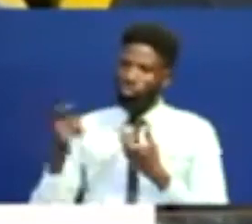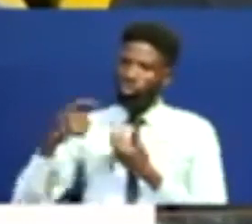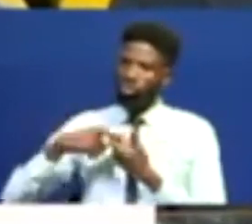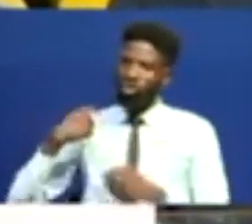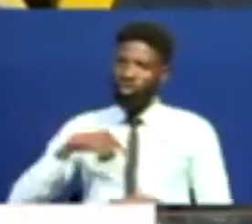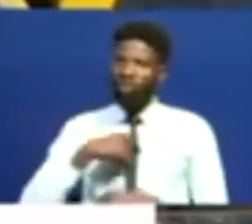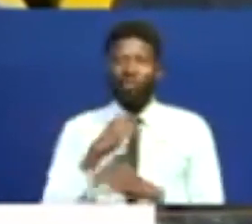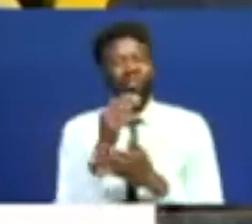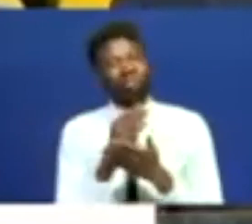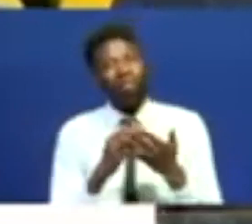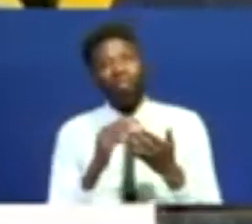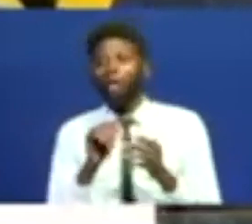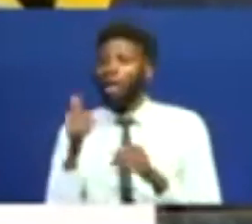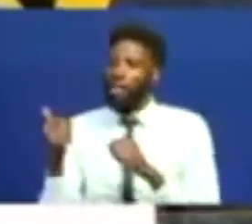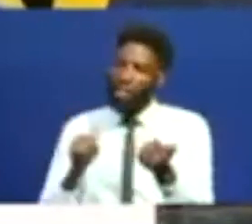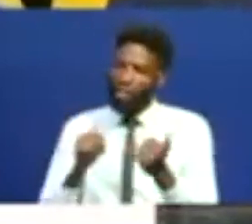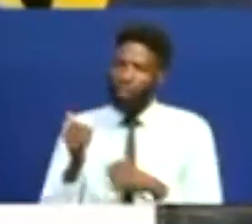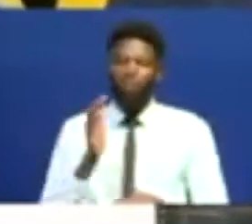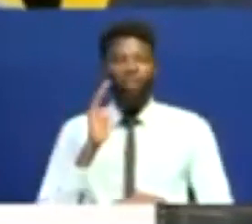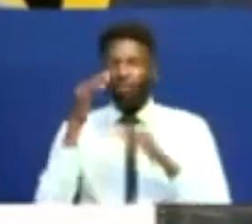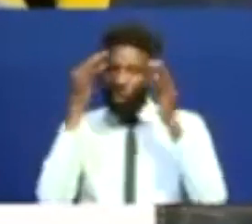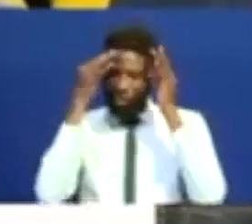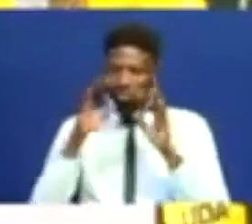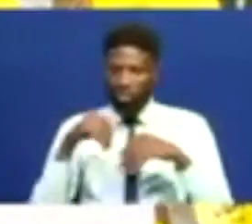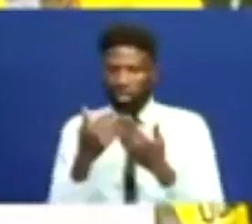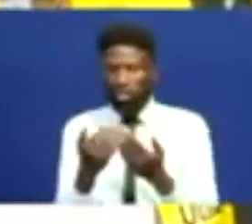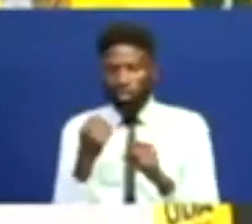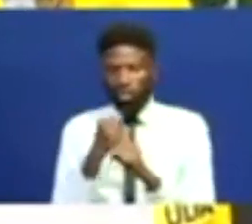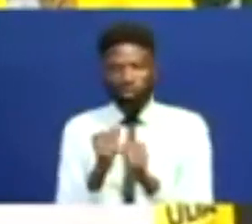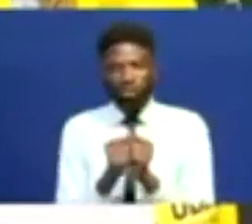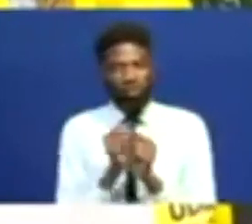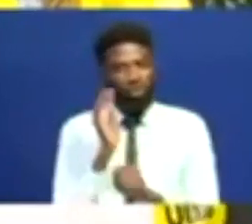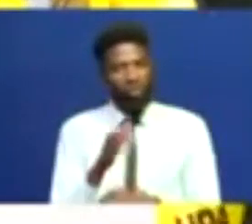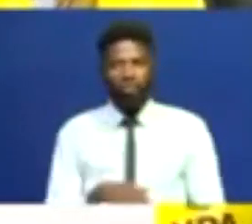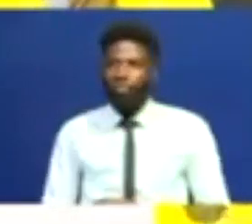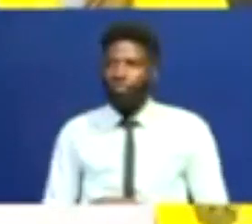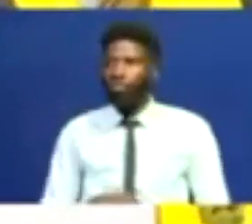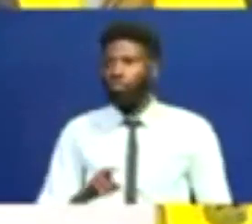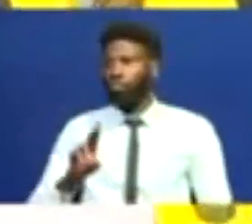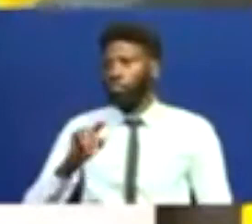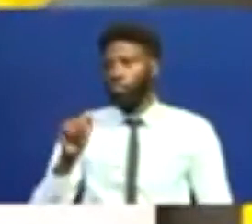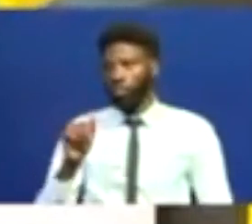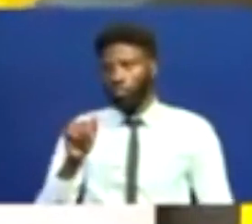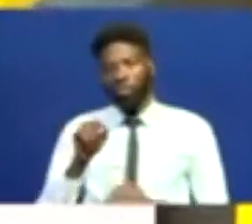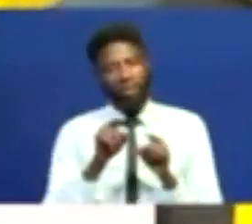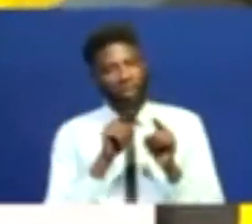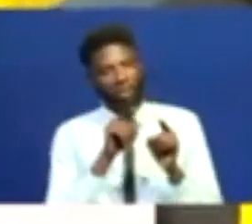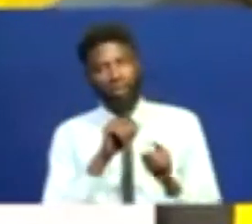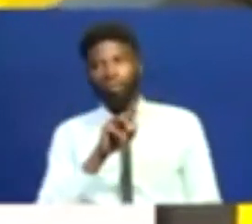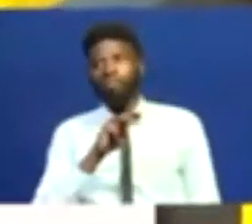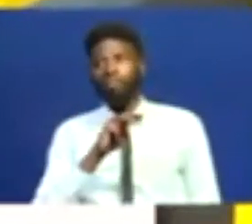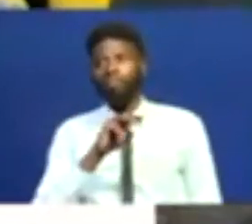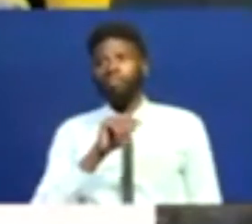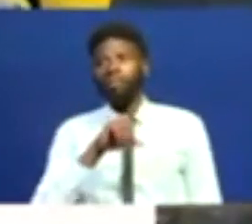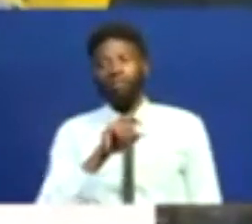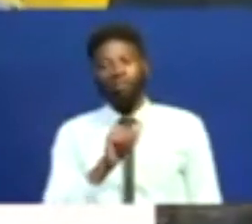Kuna wale wengine wataamua vile tutashirikiana na wao. The UDA party leader chiding Malala and proponents, urging them to